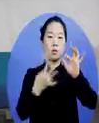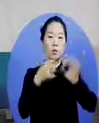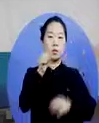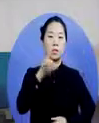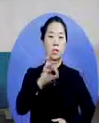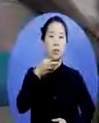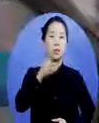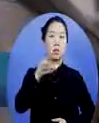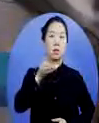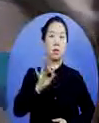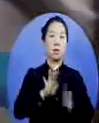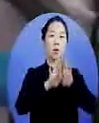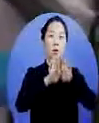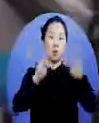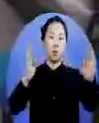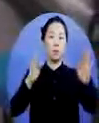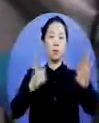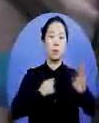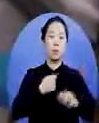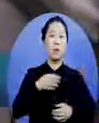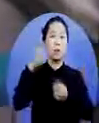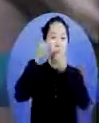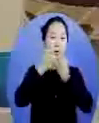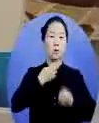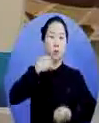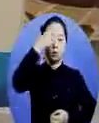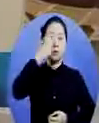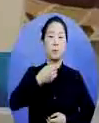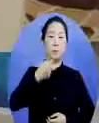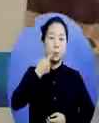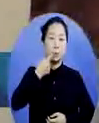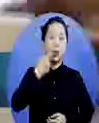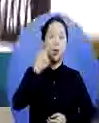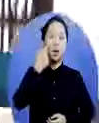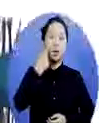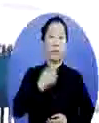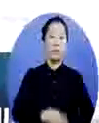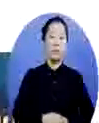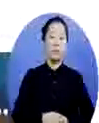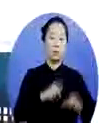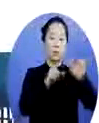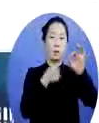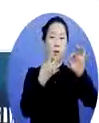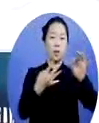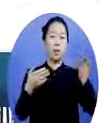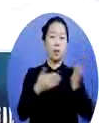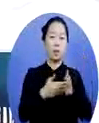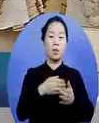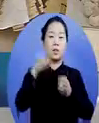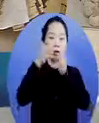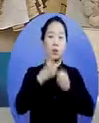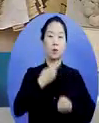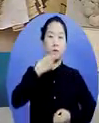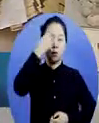천안 흥타령 관에서 전통주 시험 행사가 열렸습니다 지난 10월 29일부터 11월 1일까지 4일간 전통주 재료 민